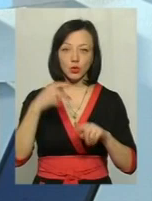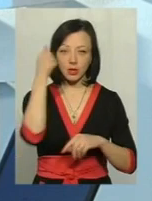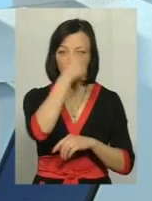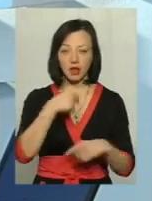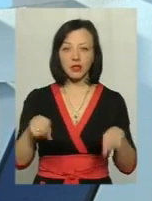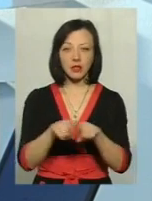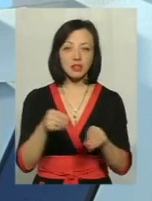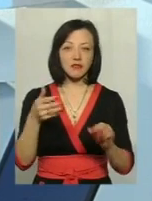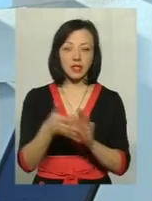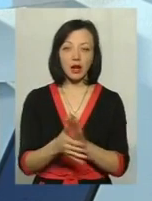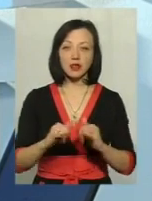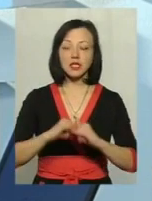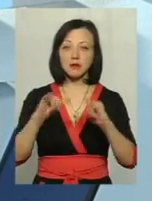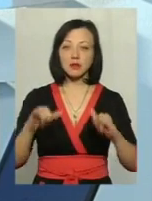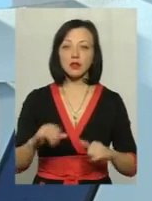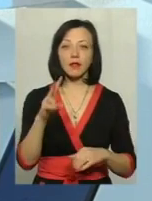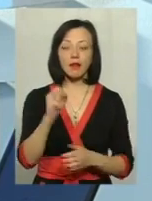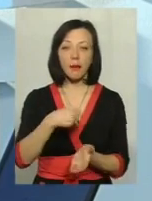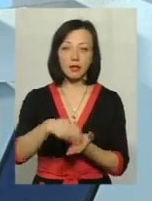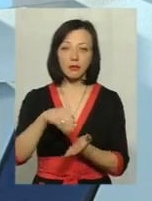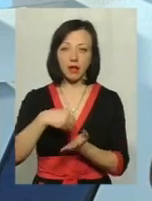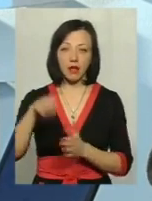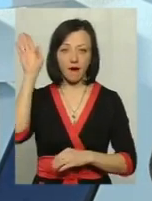там збільшились на придбання води.